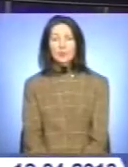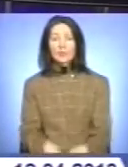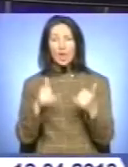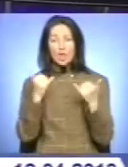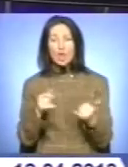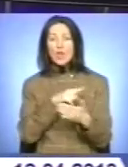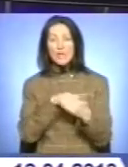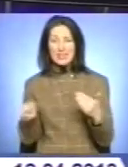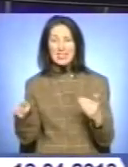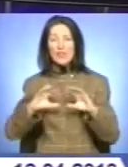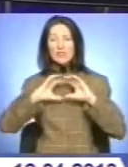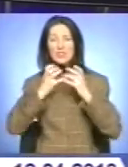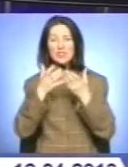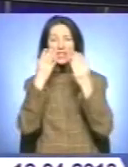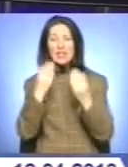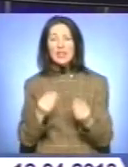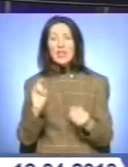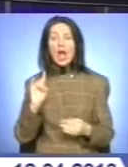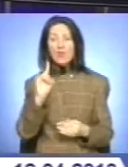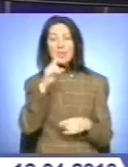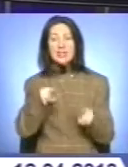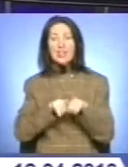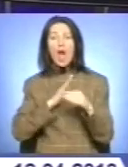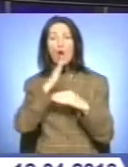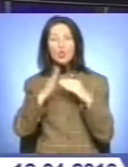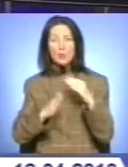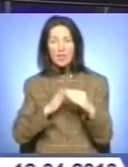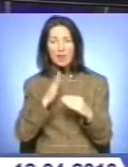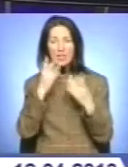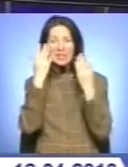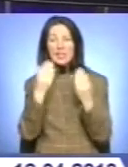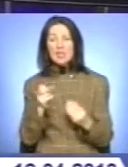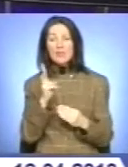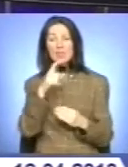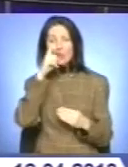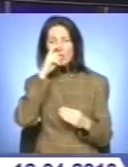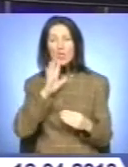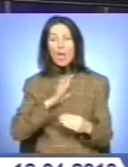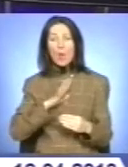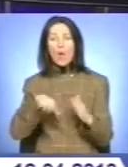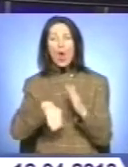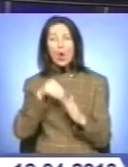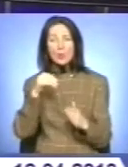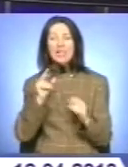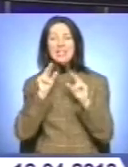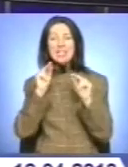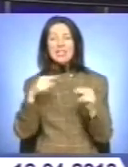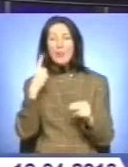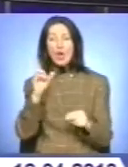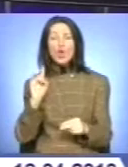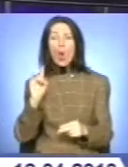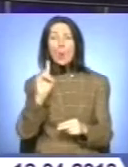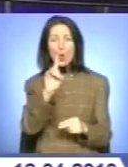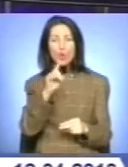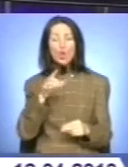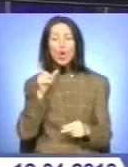Сьогодні відзначають Всесвітній день авіації та космонавтики. День 12 квітня був обраний на честь першого польоту людини